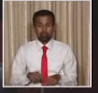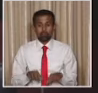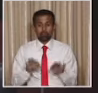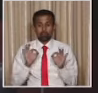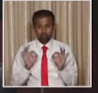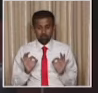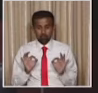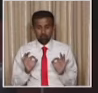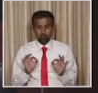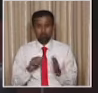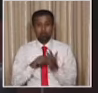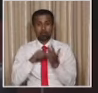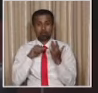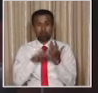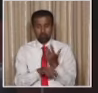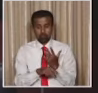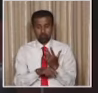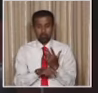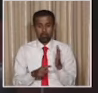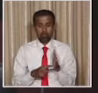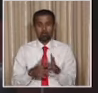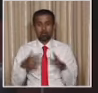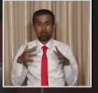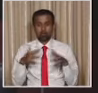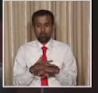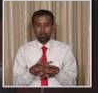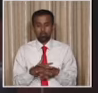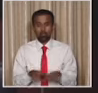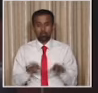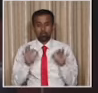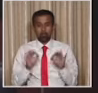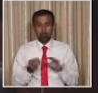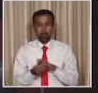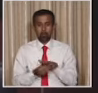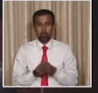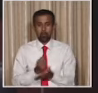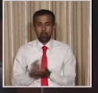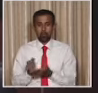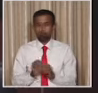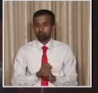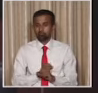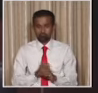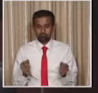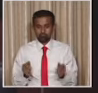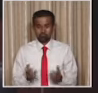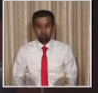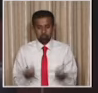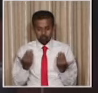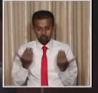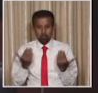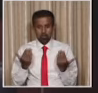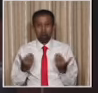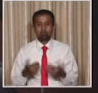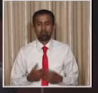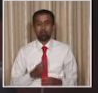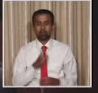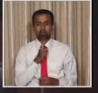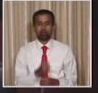හරියට විනිවිදභාවයෙන් නීතිමයව පරිසරයට හානියක් නොවන විදියට ඒක ක්‍රියා කරන්න කියලා මම